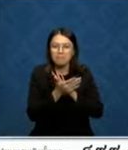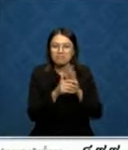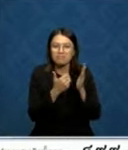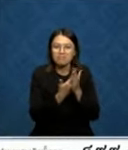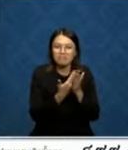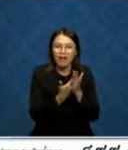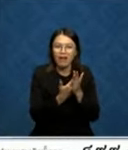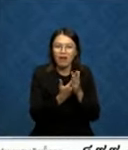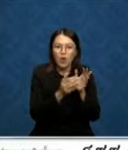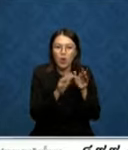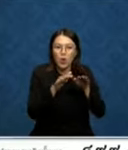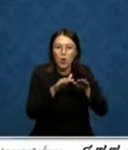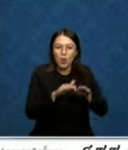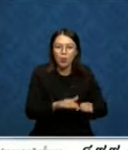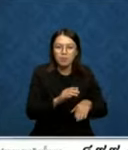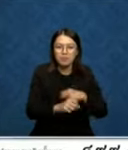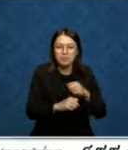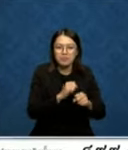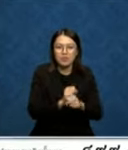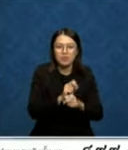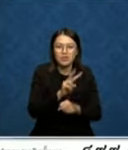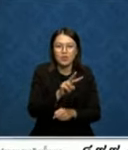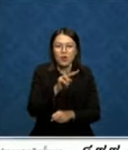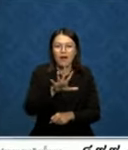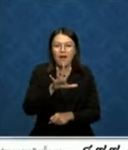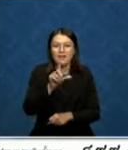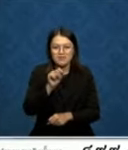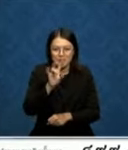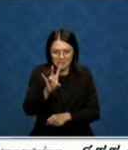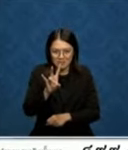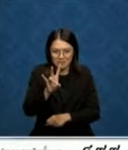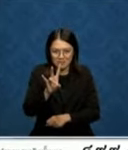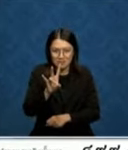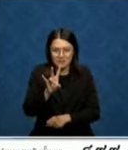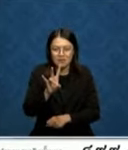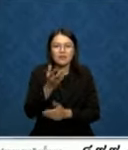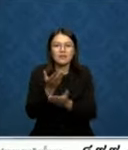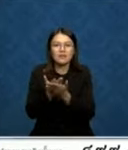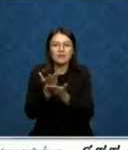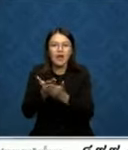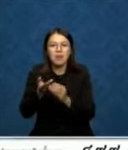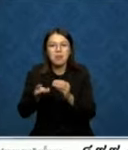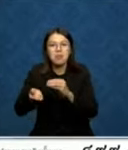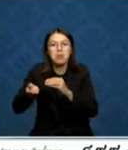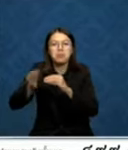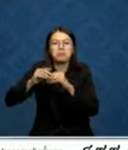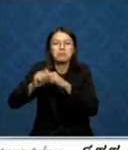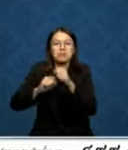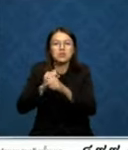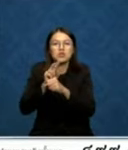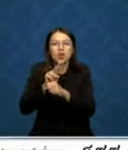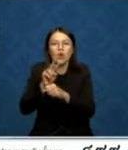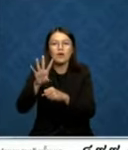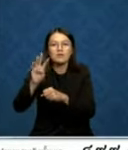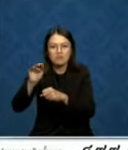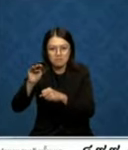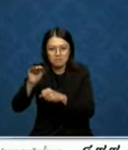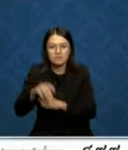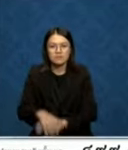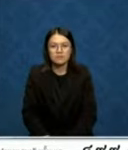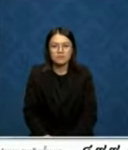การลดค่าเงินบาทในปี2527และการลอยตัวค่าเงินบาทในปี2540แต่สำห